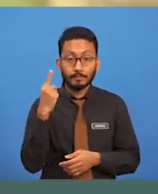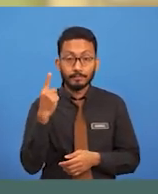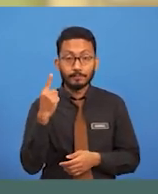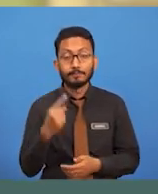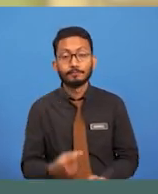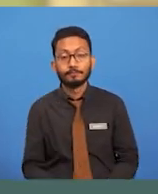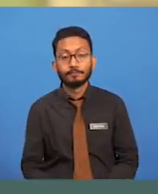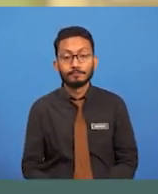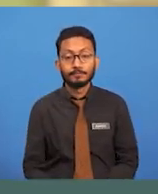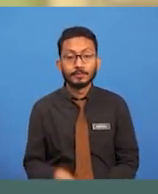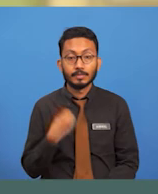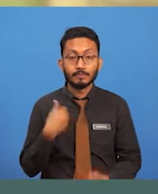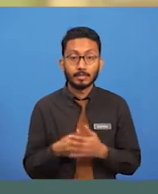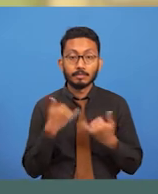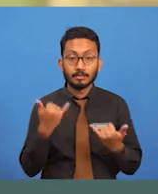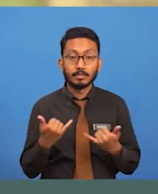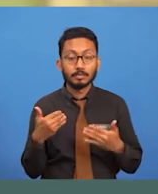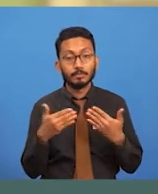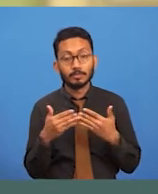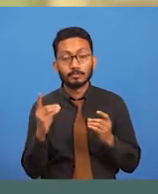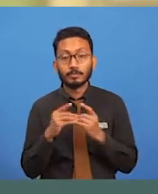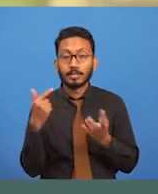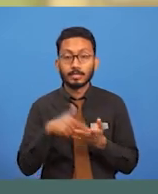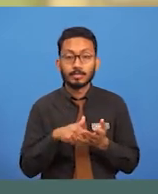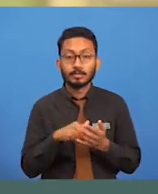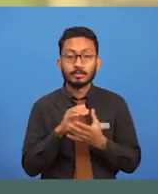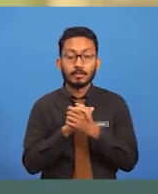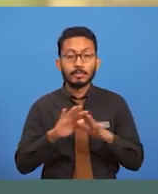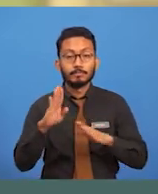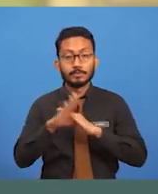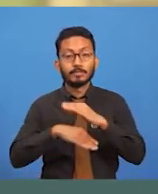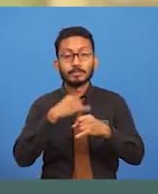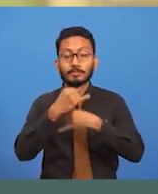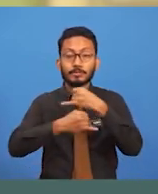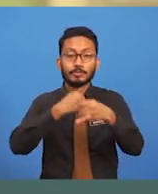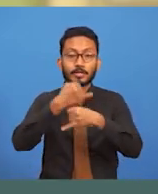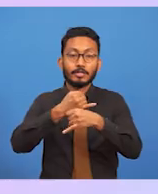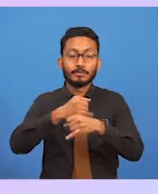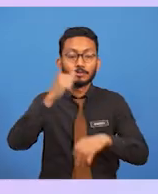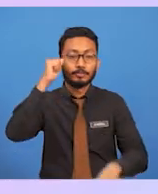berjumpa lagi, selamat maju jaya dan Assalamualaikum.